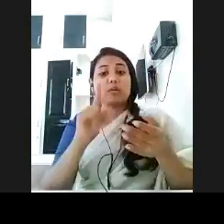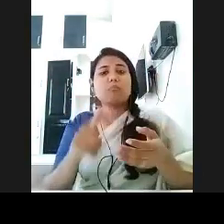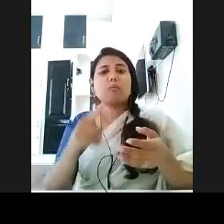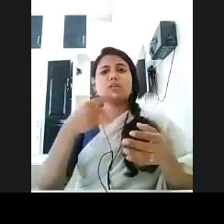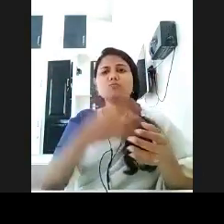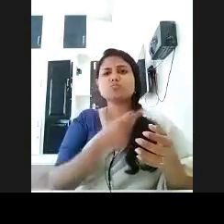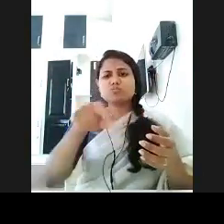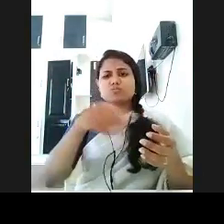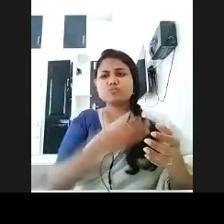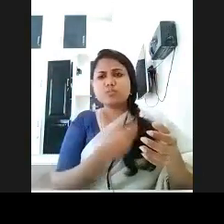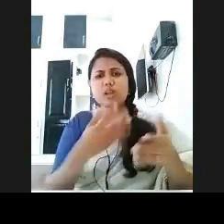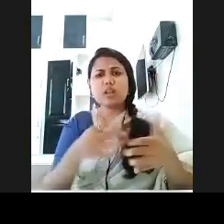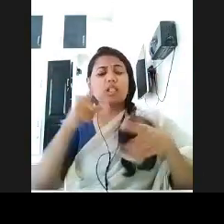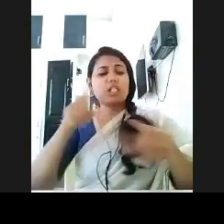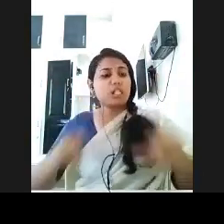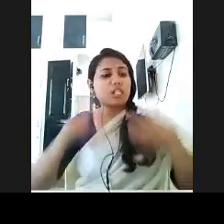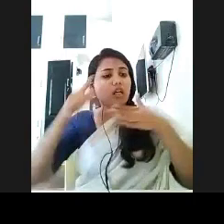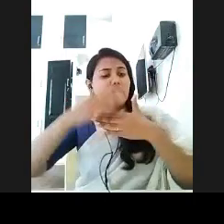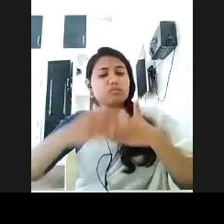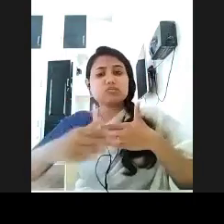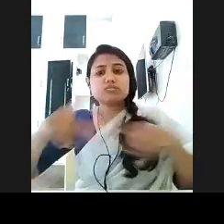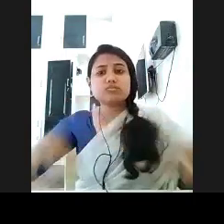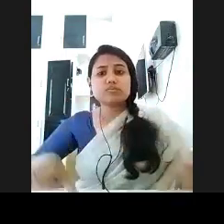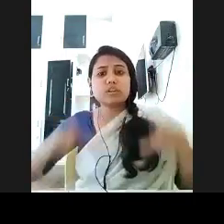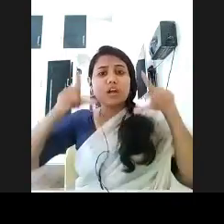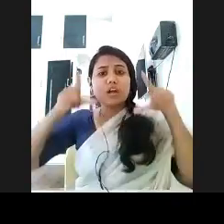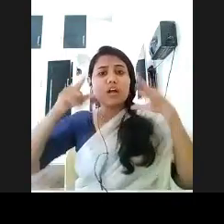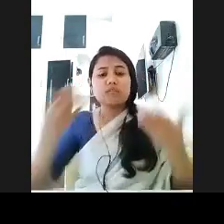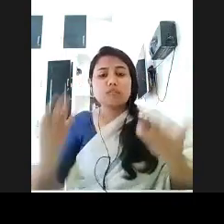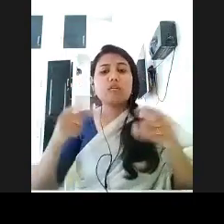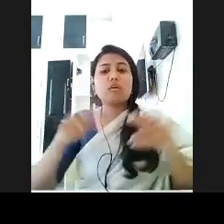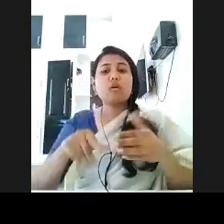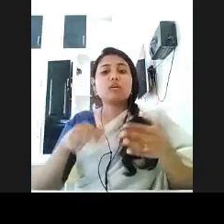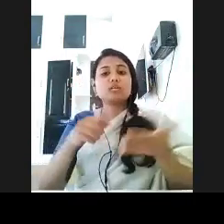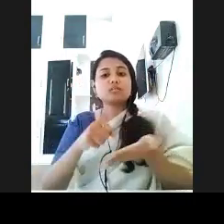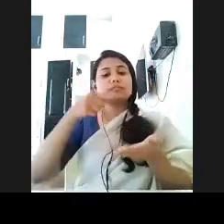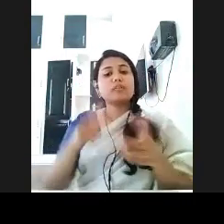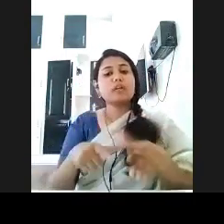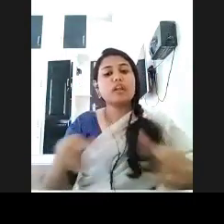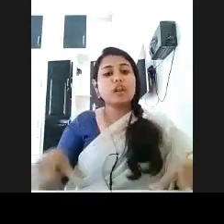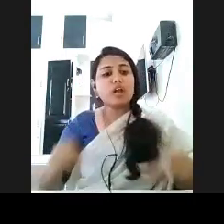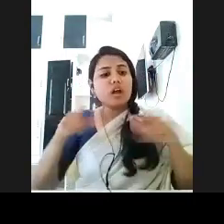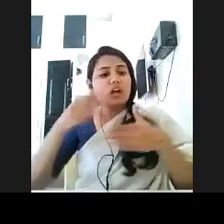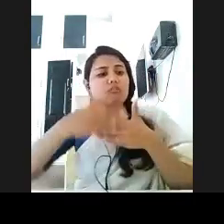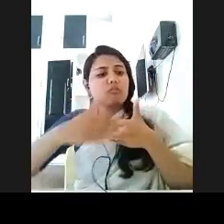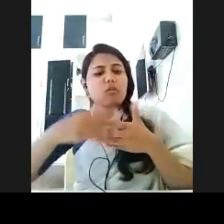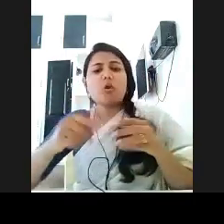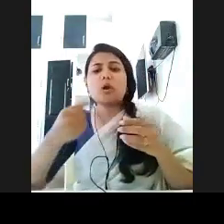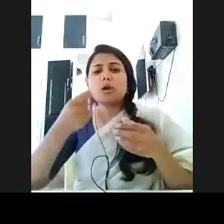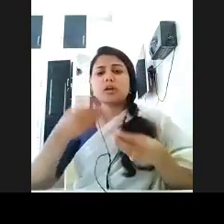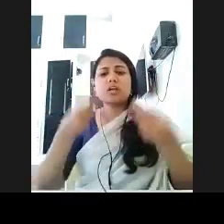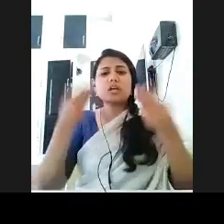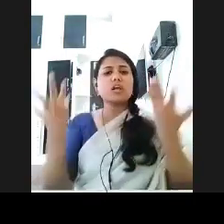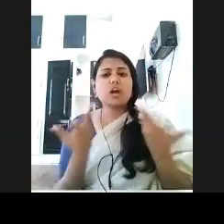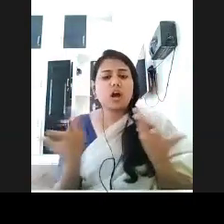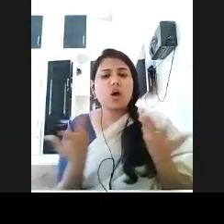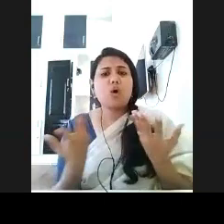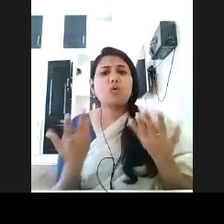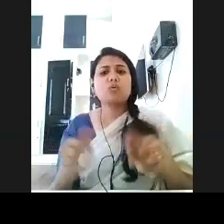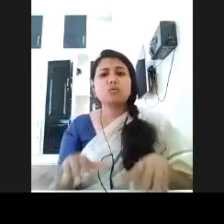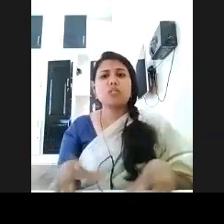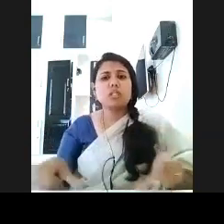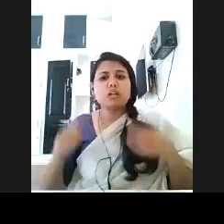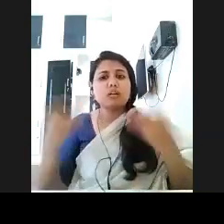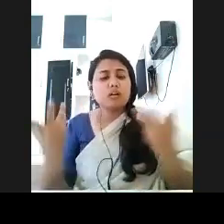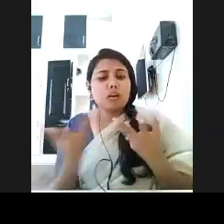ഈ ലൈഫ് ലോങ് നമുക്ക് ഈ കുട്ടികളുടെ മരുന്നും കാര്യങ്ങളും എങ്ങനെയാണ് നമ്മൾ സസ്റ്റെയിൻ ചെയ്യാൻ പോകുന്നതാണ് നമുക്കിപ്പോൾ ഒരു ചോദ്യം മുന്നോട്ടുള്ളത്. സോ ദാറ്റ് ഈസ് ദ റീസൺ വൈ